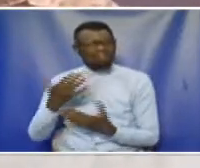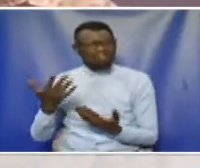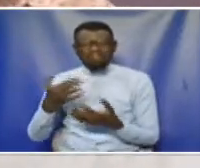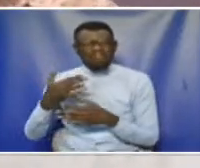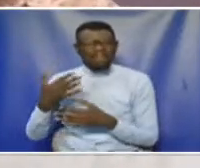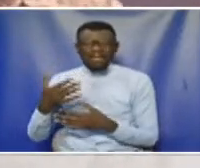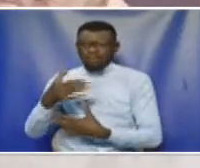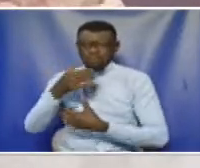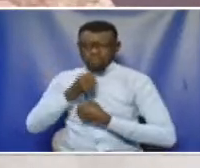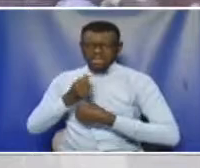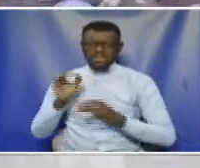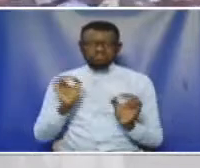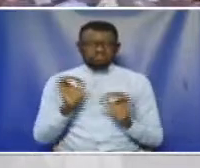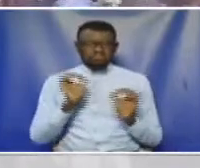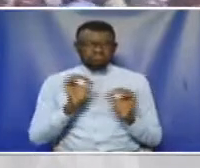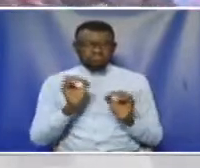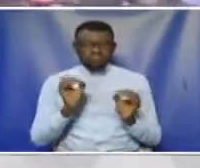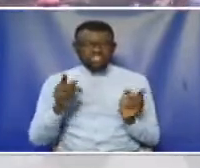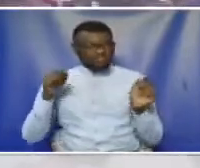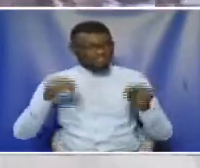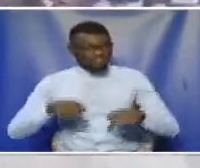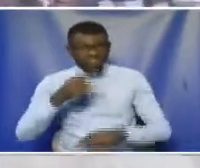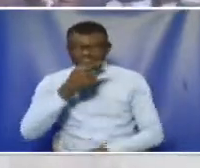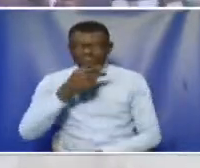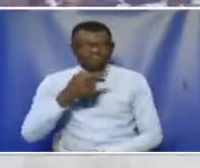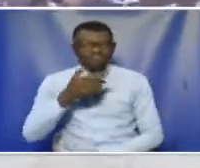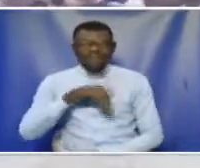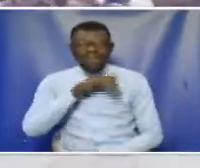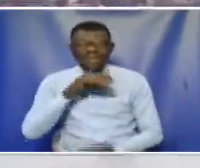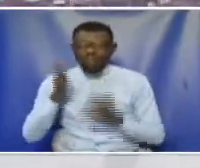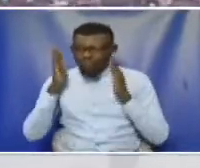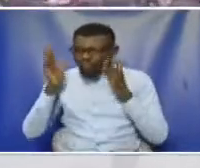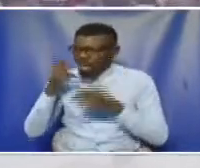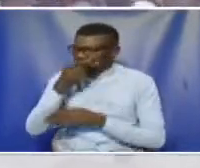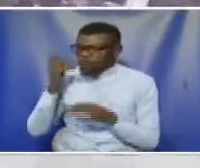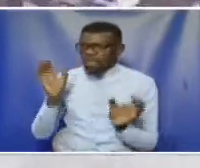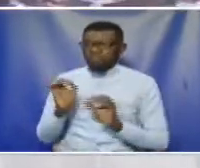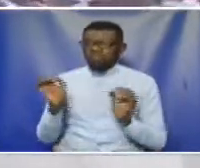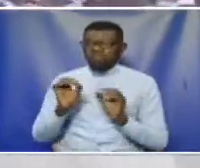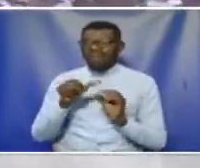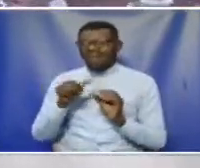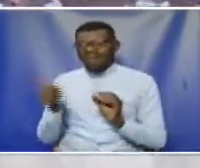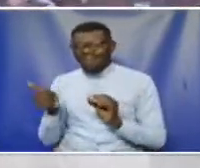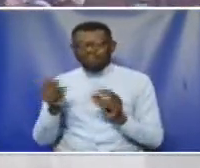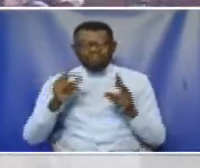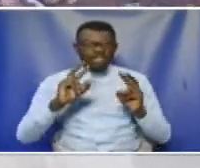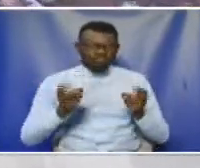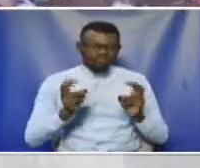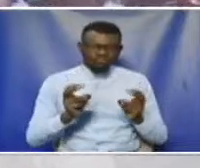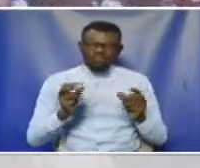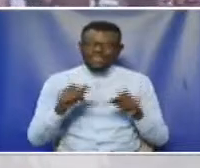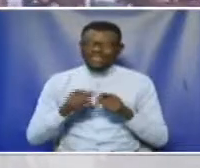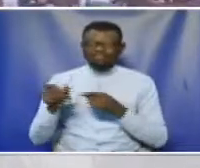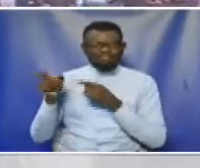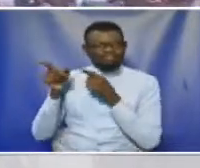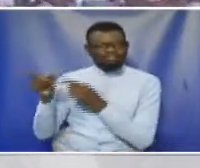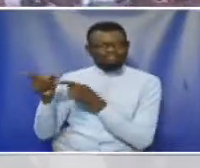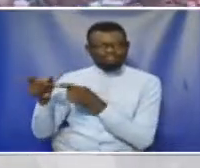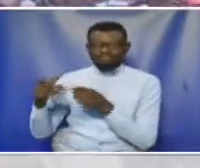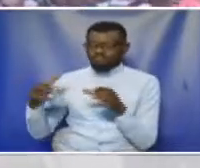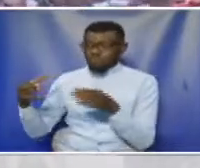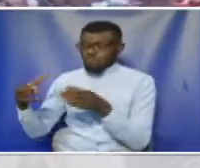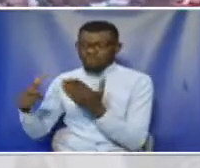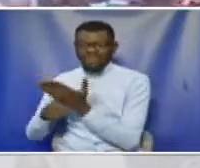na kikosi chake wakimpa kisogo Kalonzo na kuchagua kuzungumzia masuala mengine na kuelekeza makali yao kwa mrengo wa Kenya